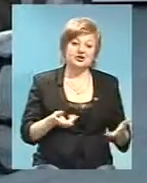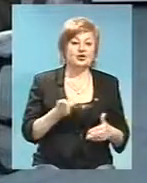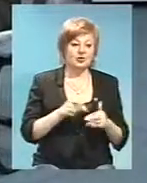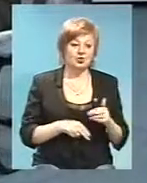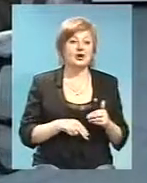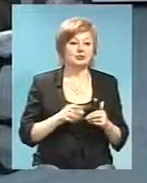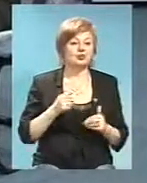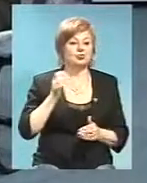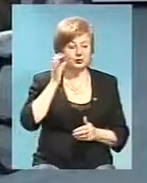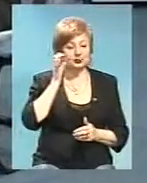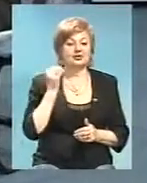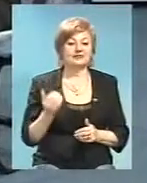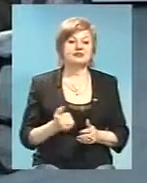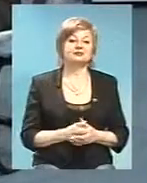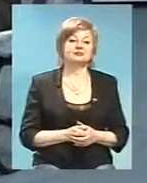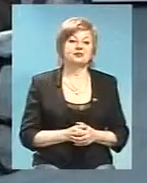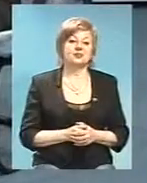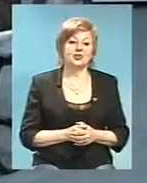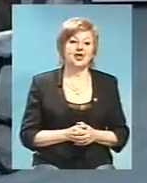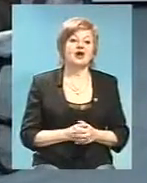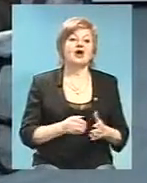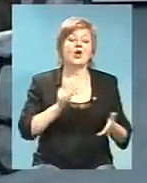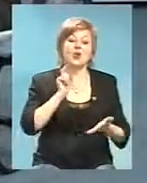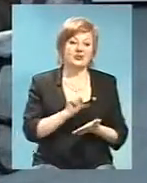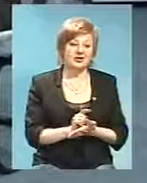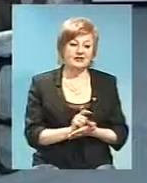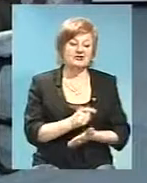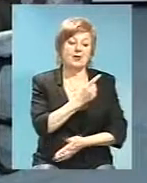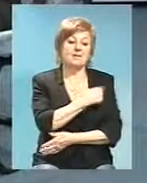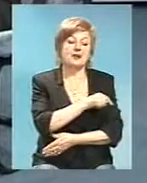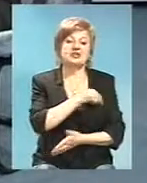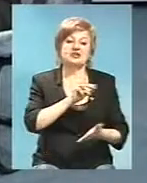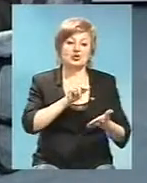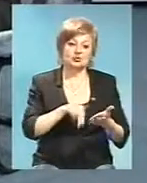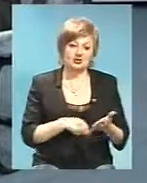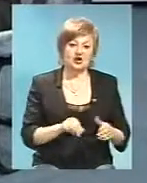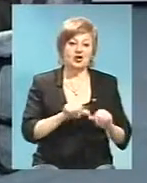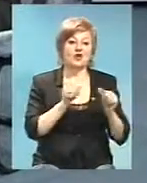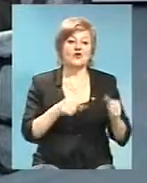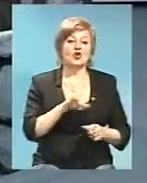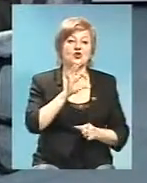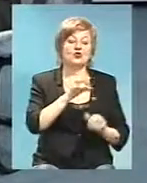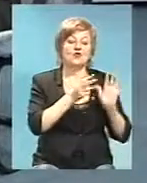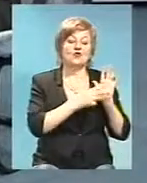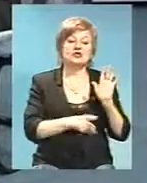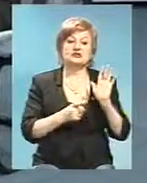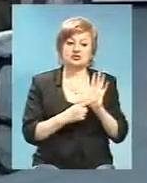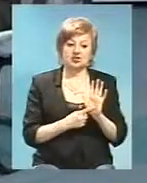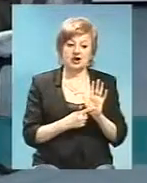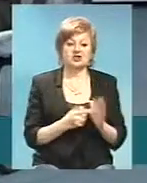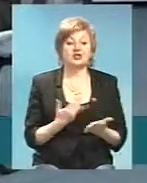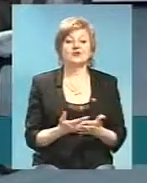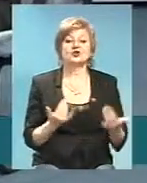Дозвольте я зараз свою думку завершу, а тоді я поясню. І так, обов'язково медична довідка, форма її 086, і от